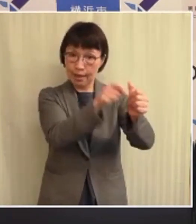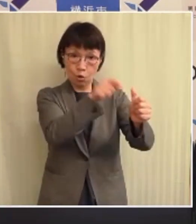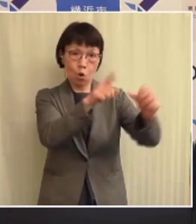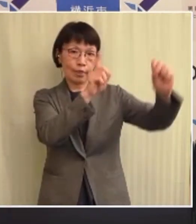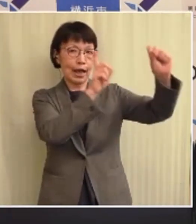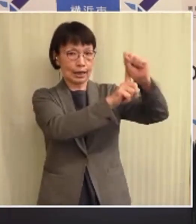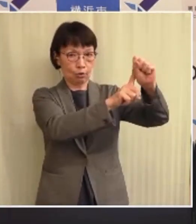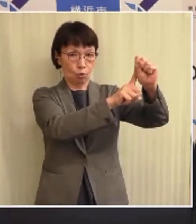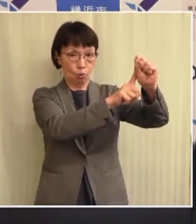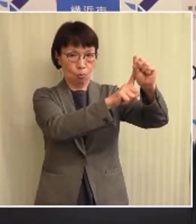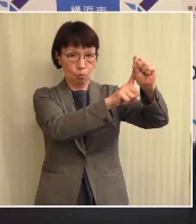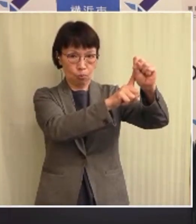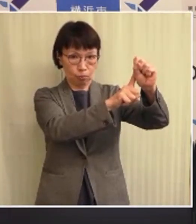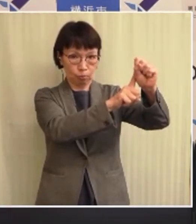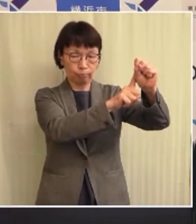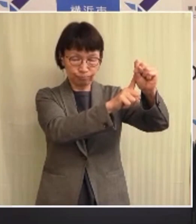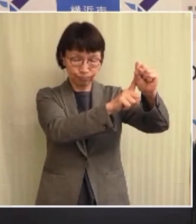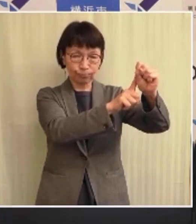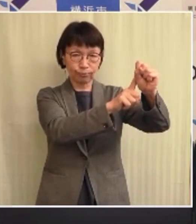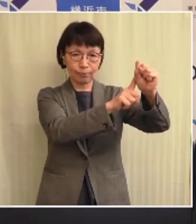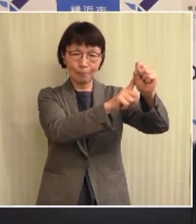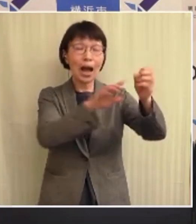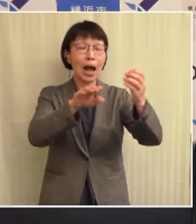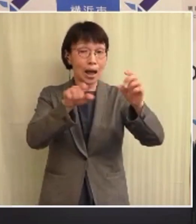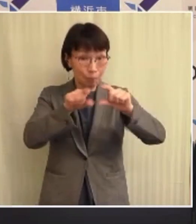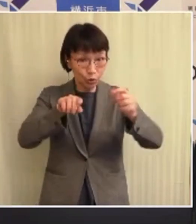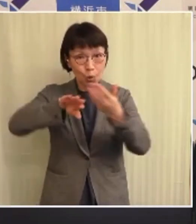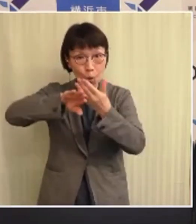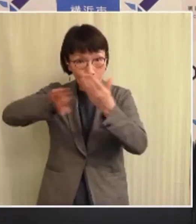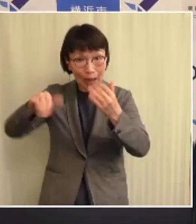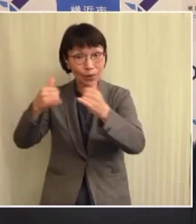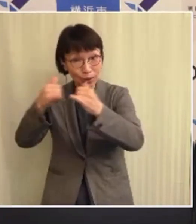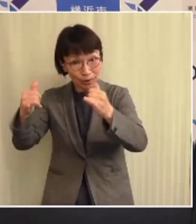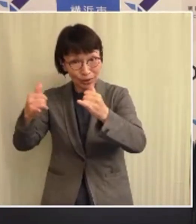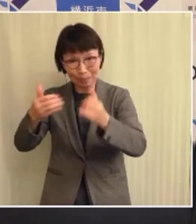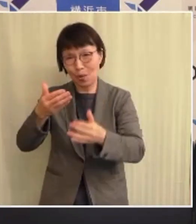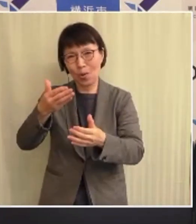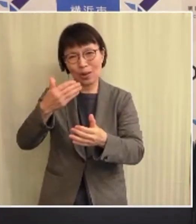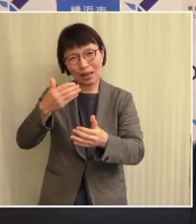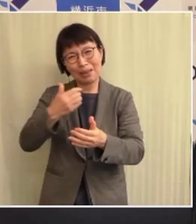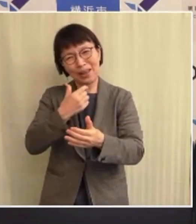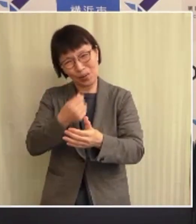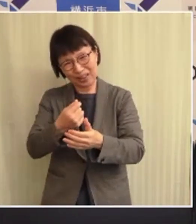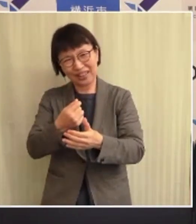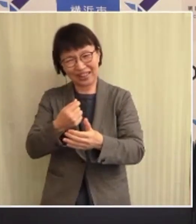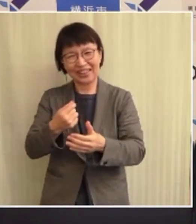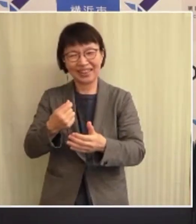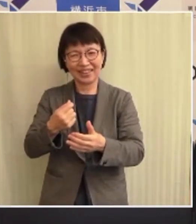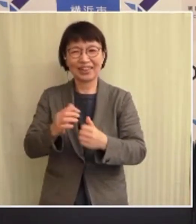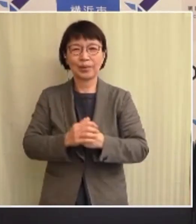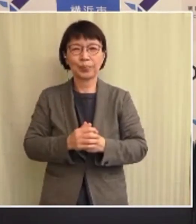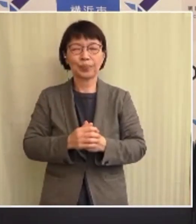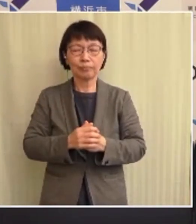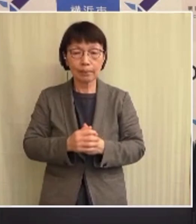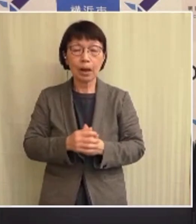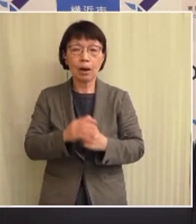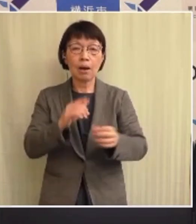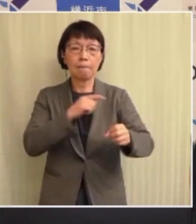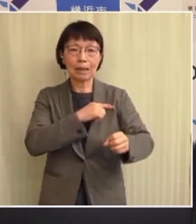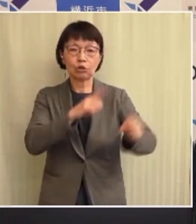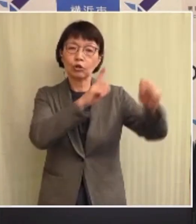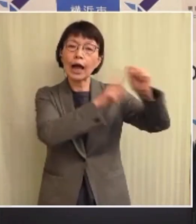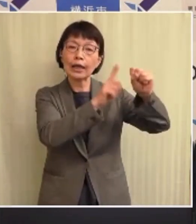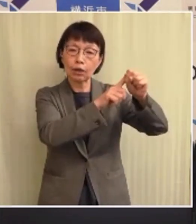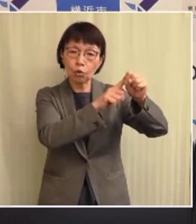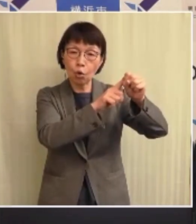を当てております。もちろんそれ以外の方に食べていただいても大歓迎なんですが、まずここにターゲットを